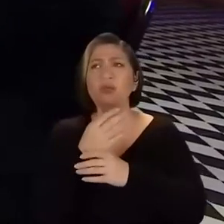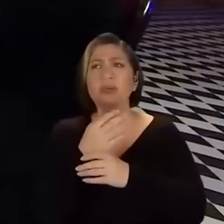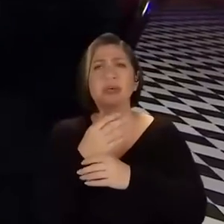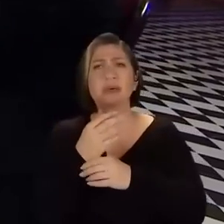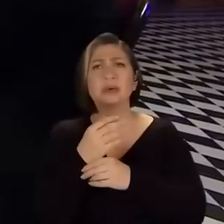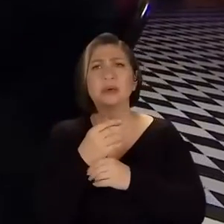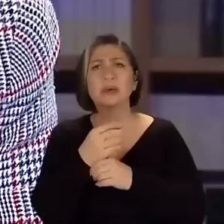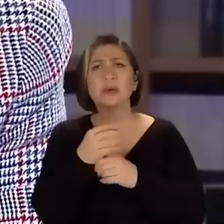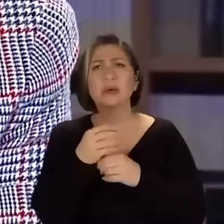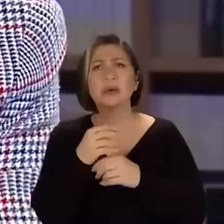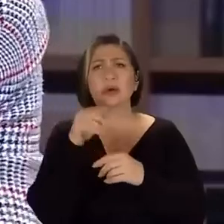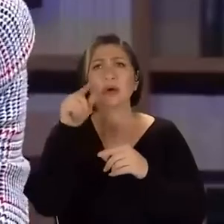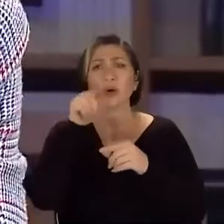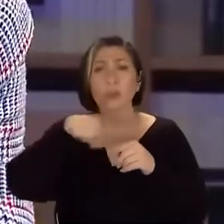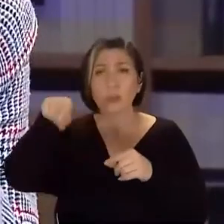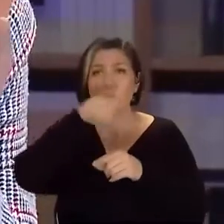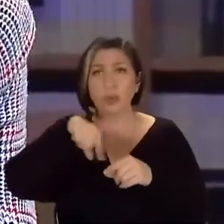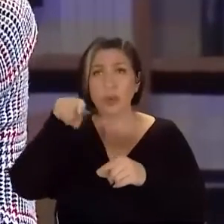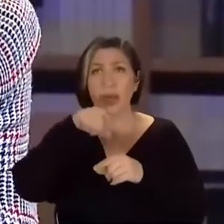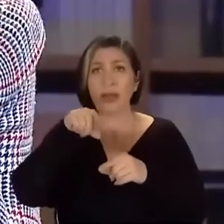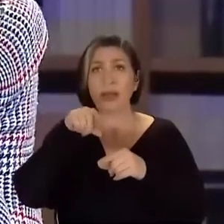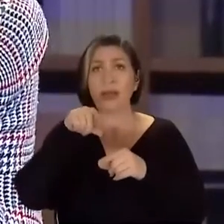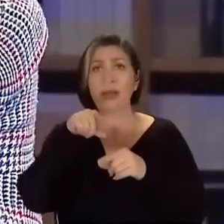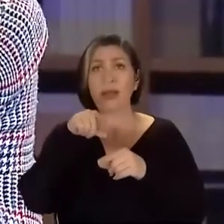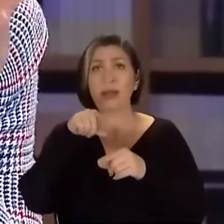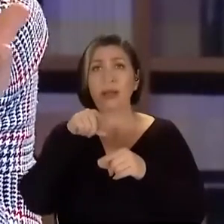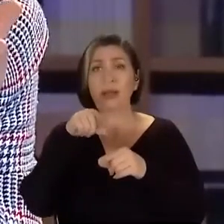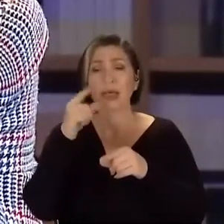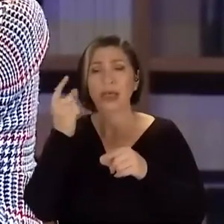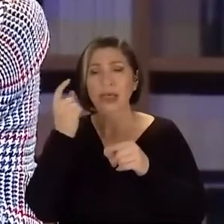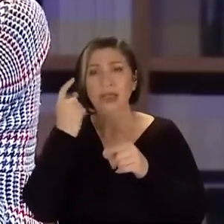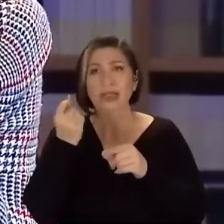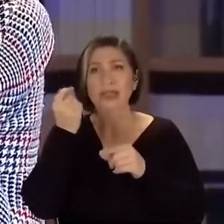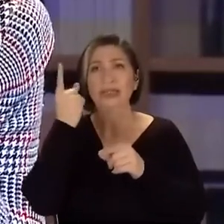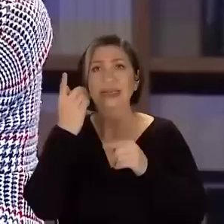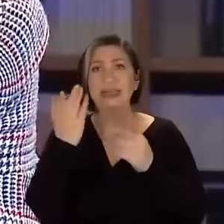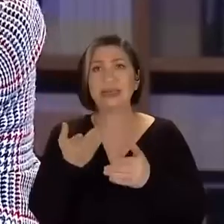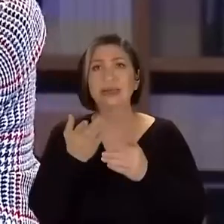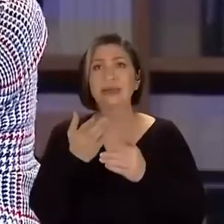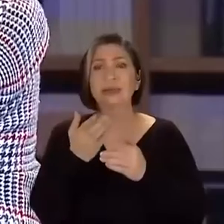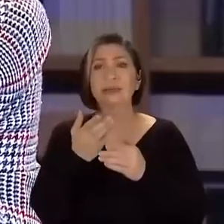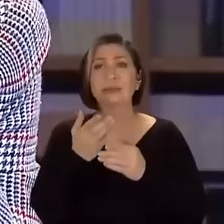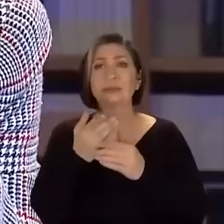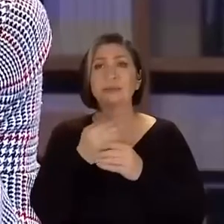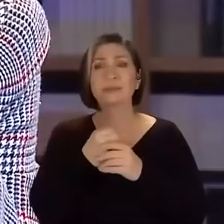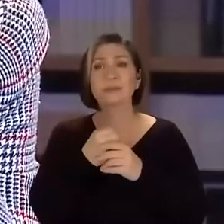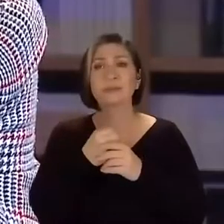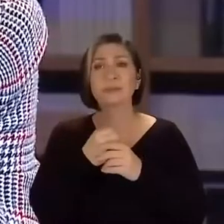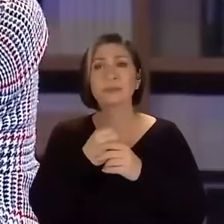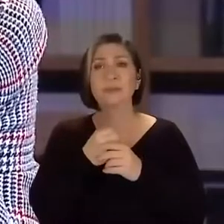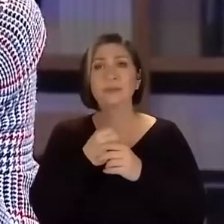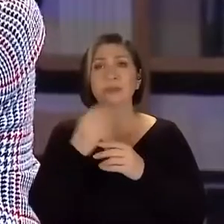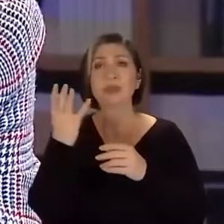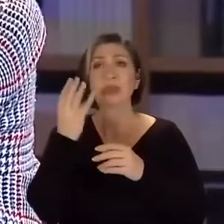olan uyanıklar. Bunlar türevleri icat ederek kredi verdiğine bak ne